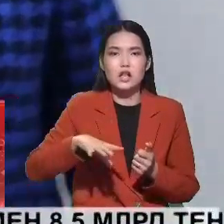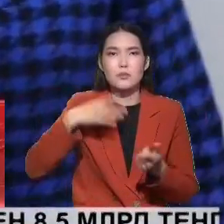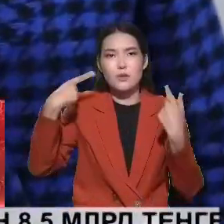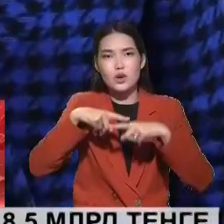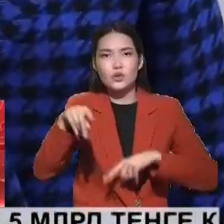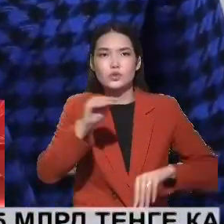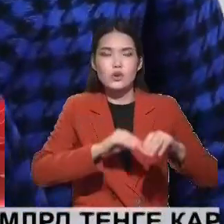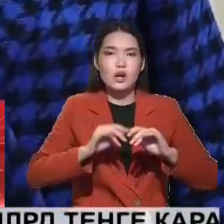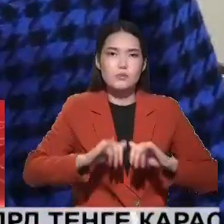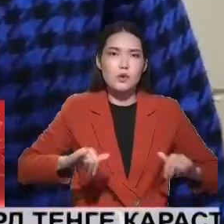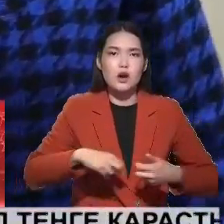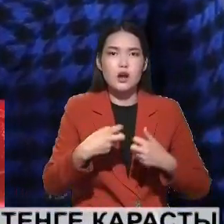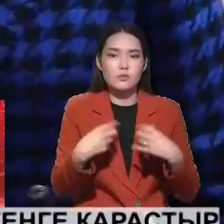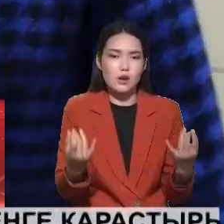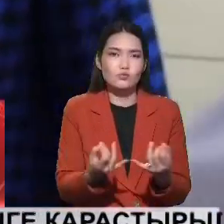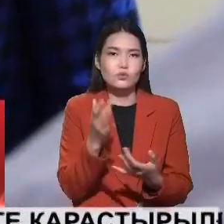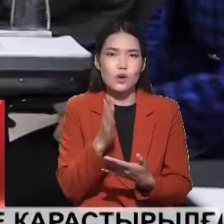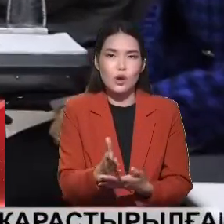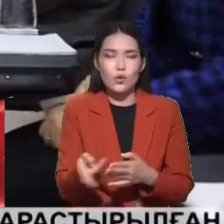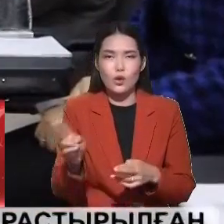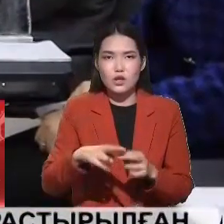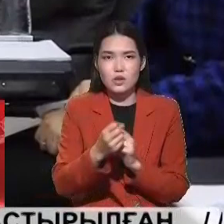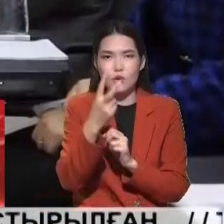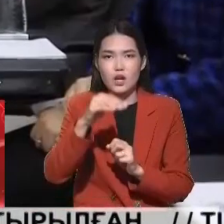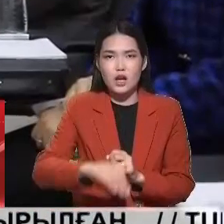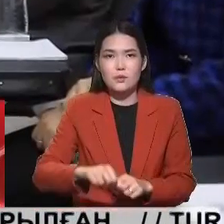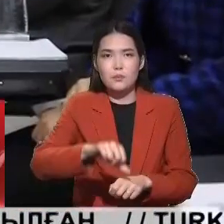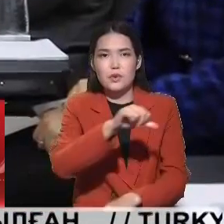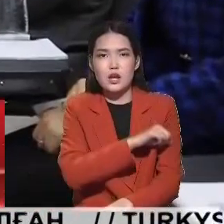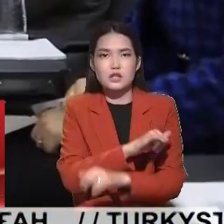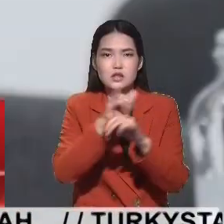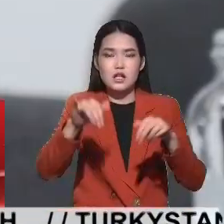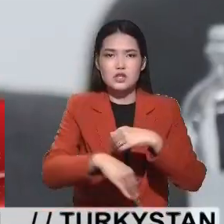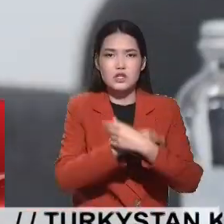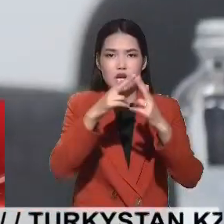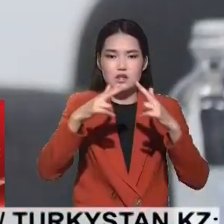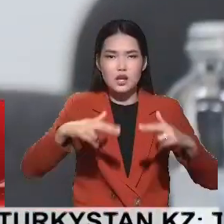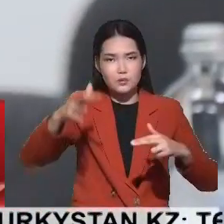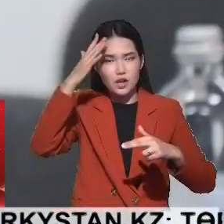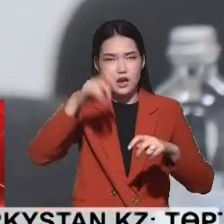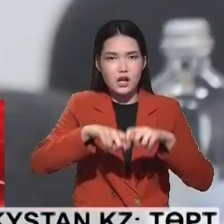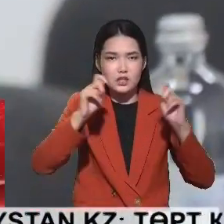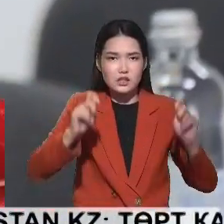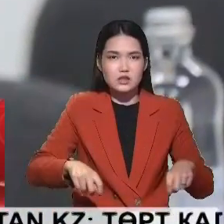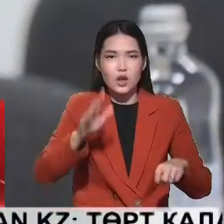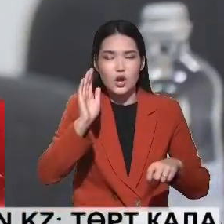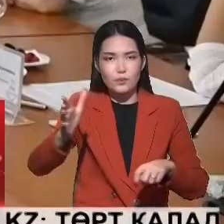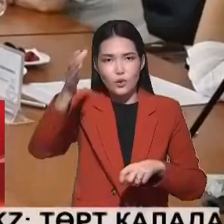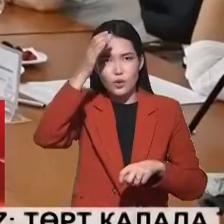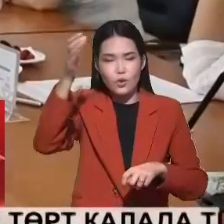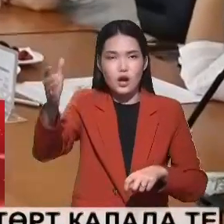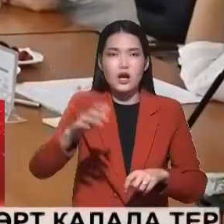инфрақұрылымды кеңейту мәселесі өзекті болып отыр. Сондықтан 12 мың шаршы метрден асатын жаңа ғимарат ашылмақ. Ол нысанда гуманитарлық